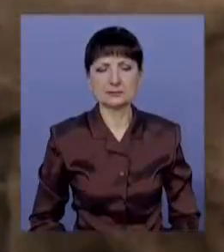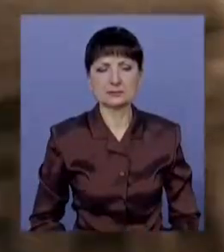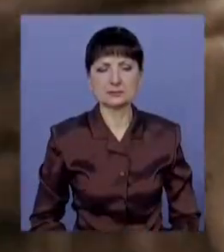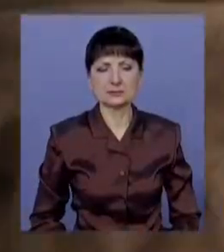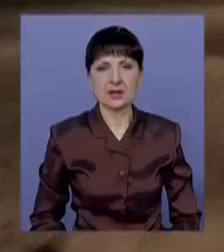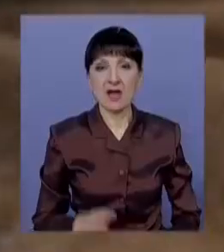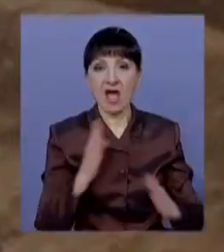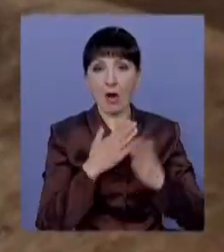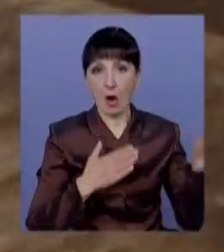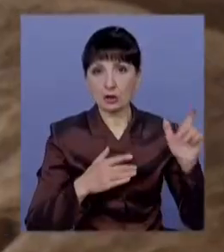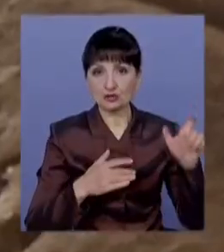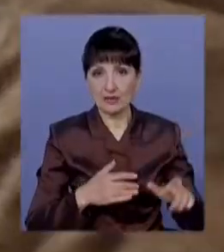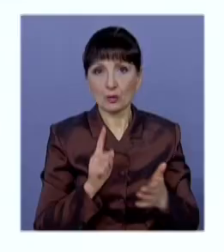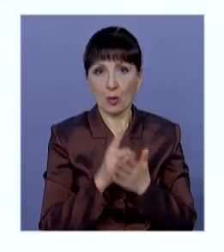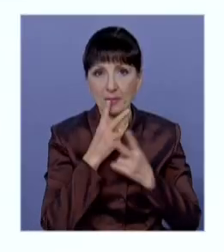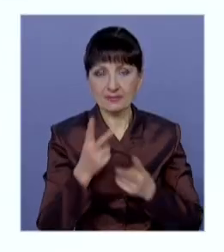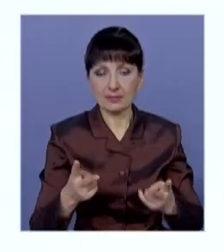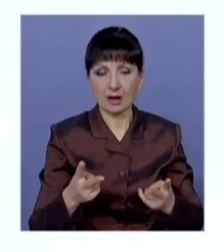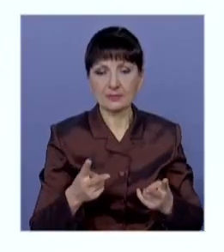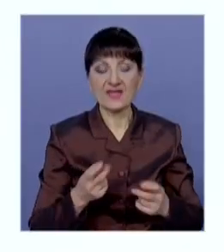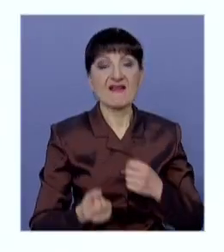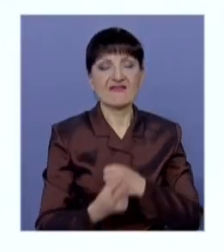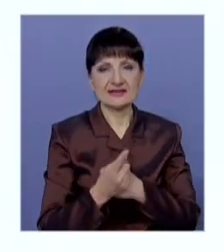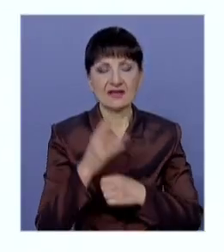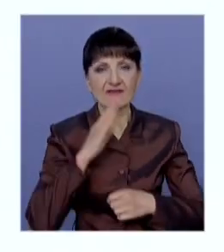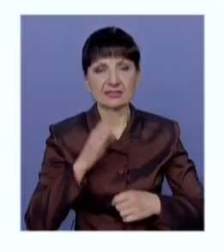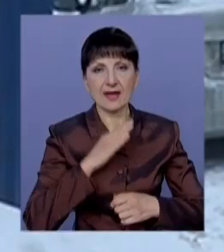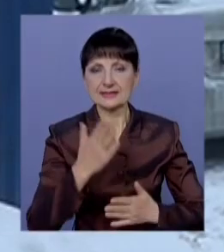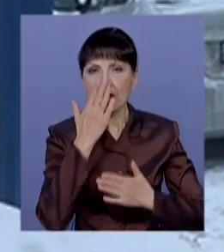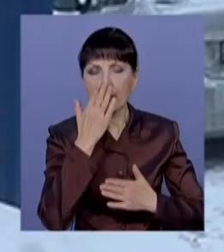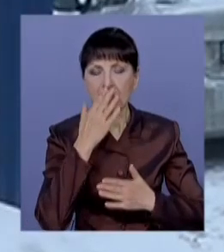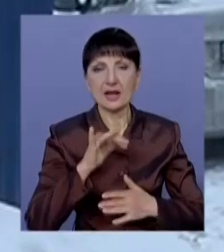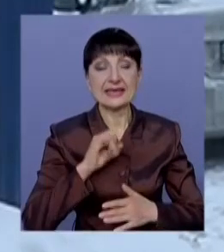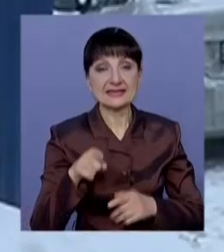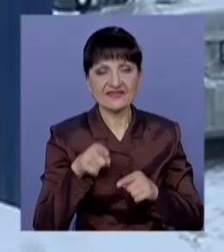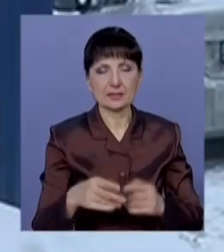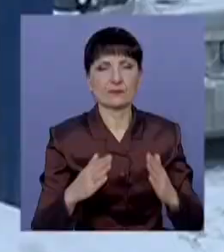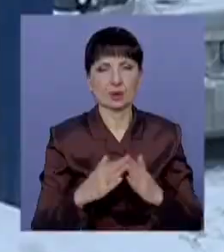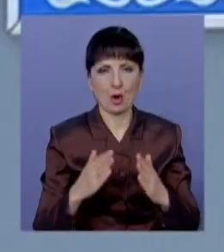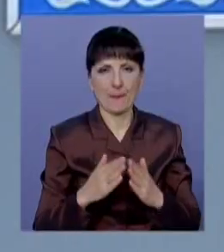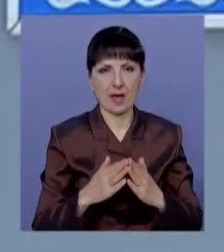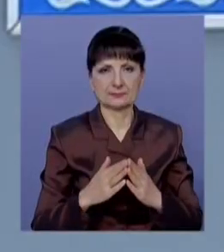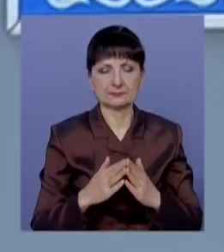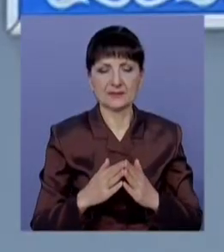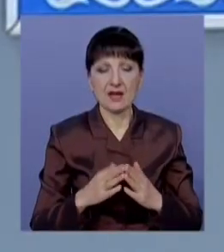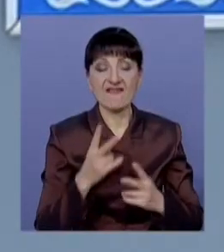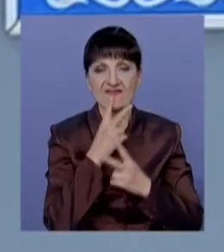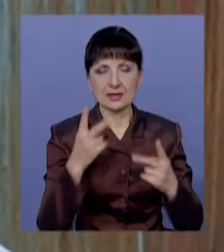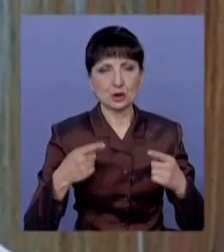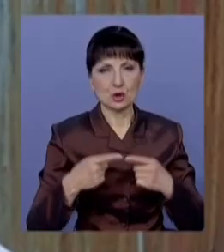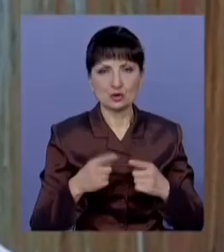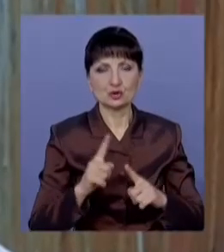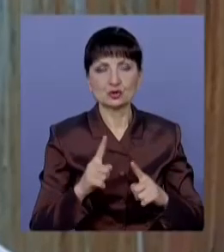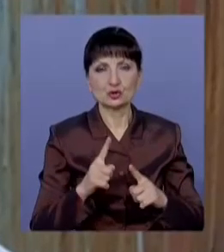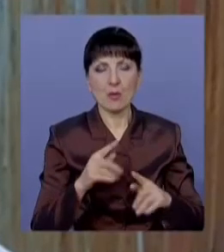Ну, эколог. Пожалуйста. Выяснилось, что вода за пашком поступает именно из этого жилого дома. Невооруженным глазом видно,